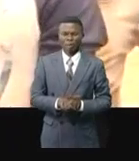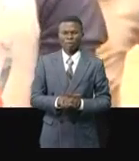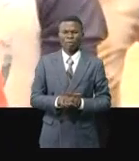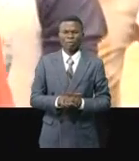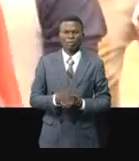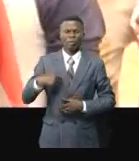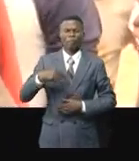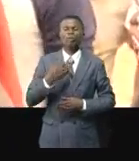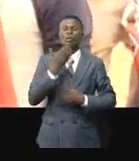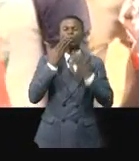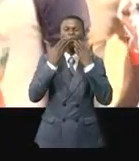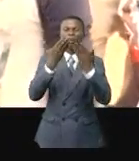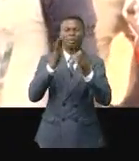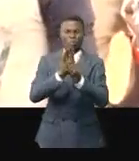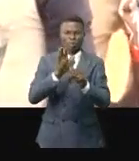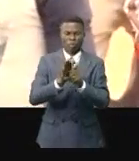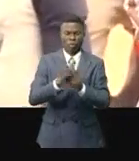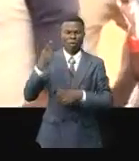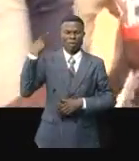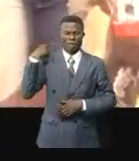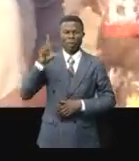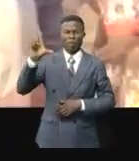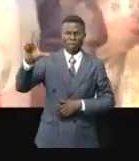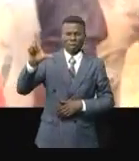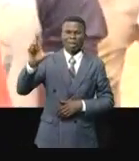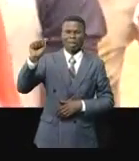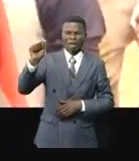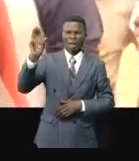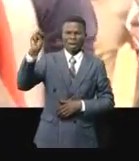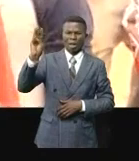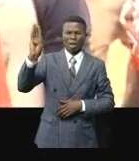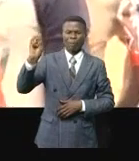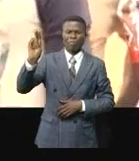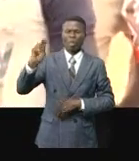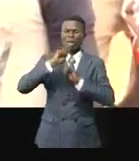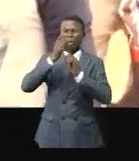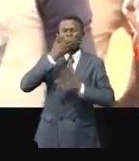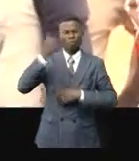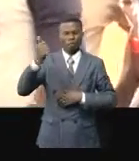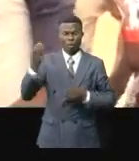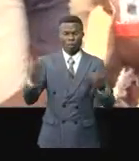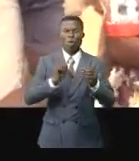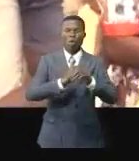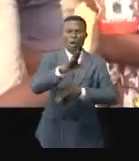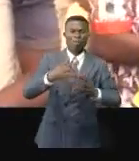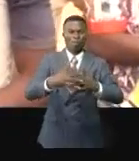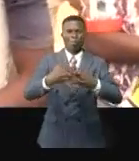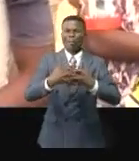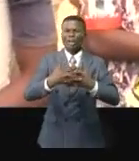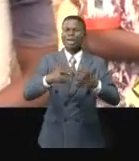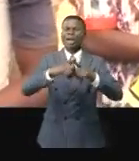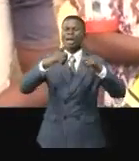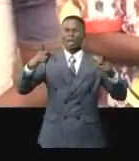Nous disons grand merci à l'honorable Lambert Mende pour ses gestes très louables, le fait de nous envoyer ces grands camions